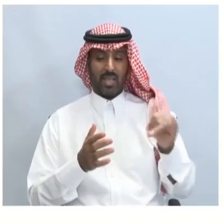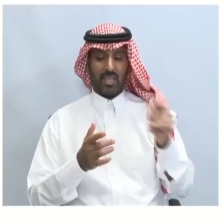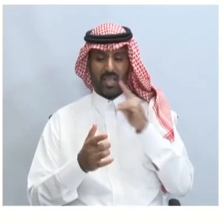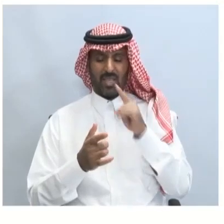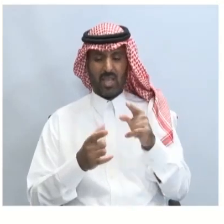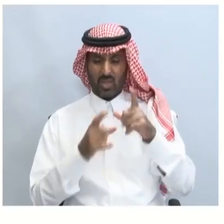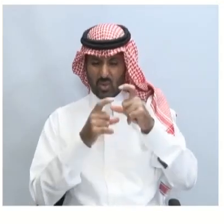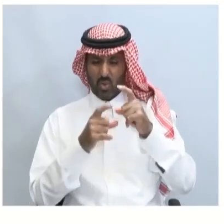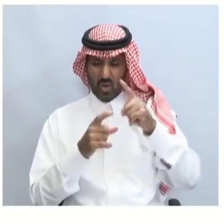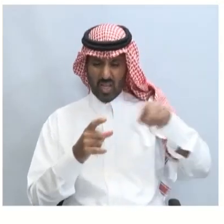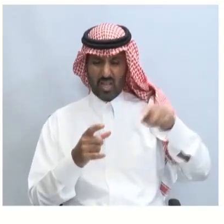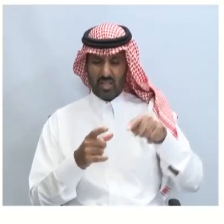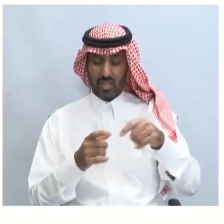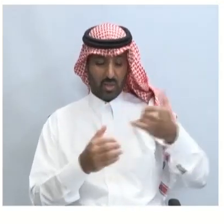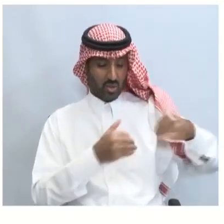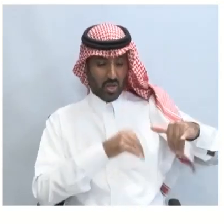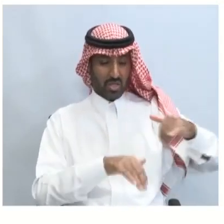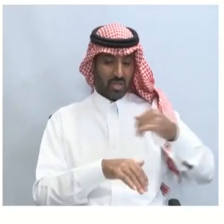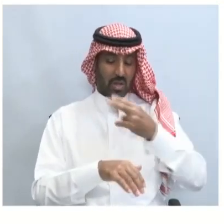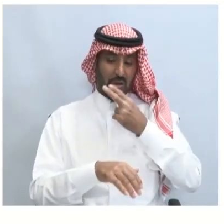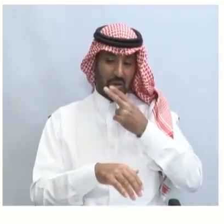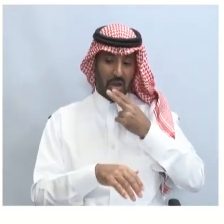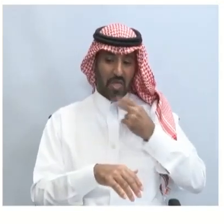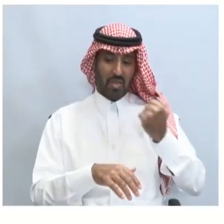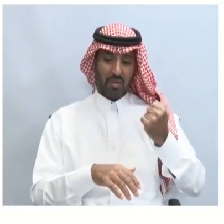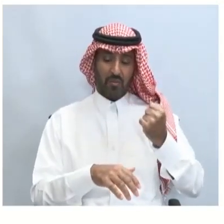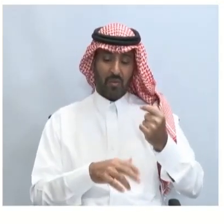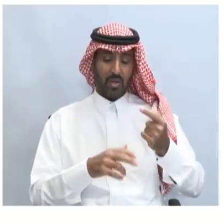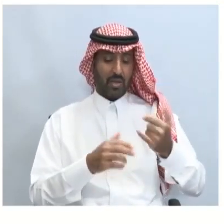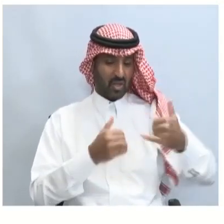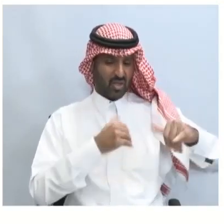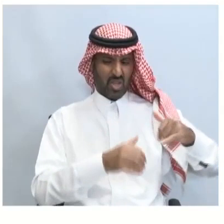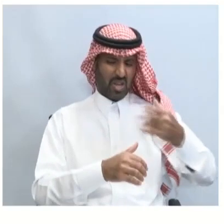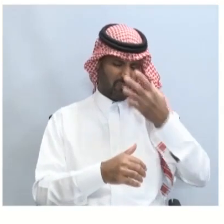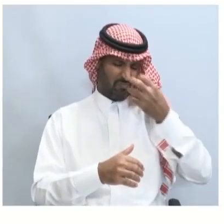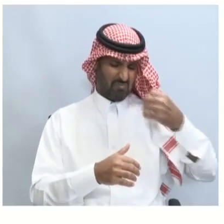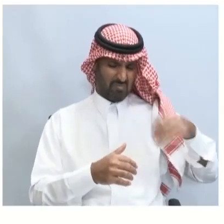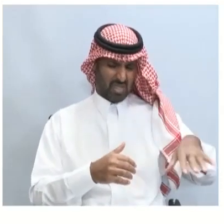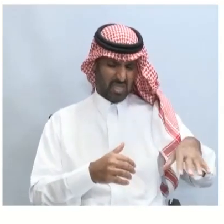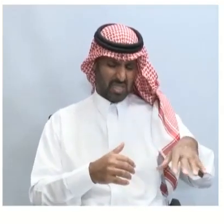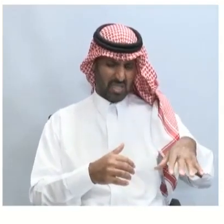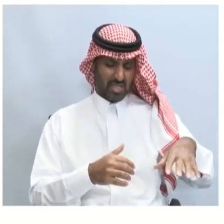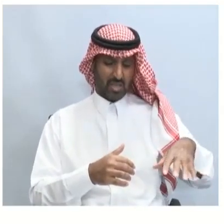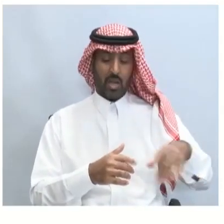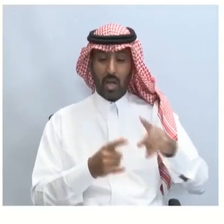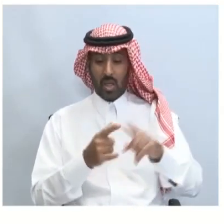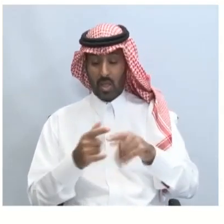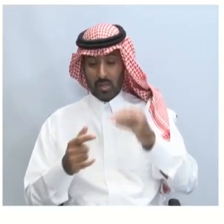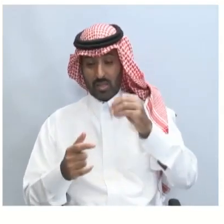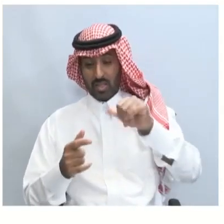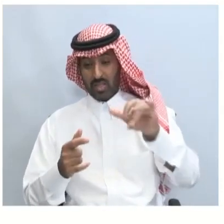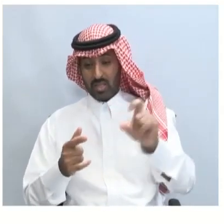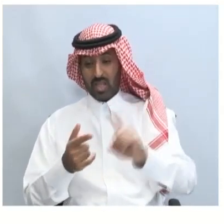مرتب وشارع متسخ اين الجيد واين السيء احسنتم هذا جيد وهذا